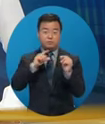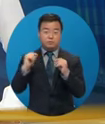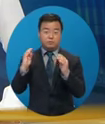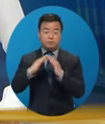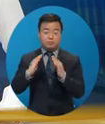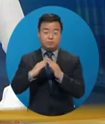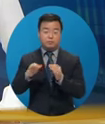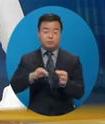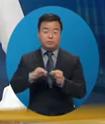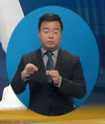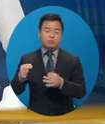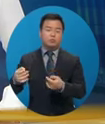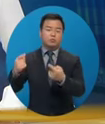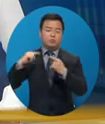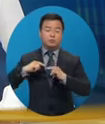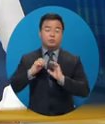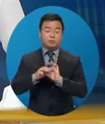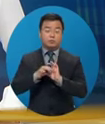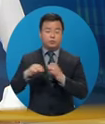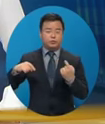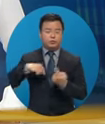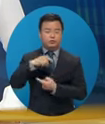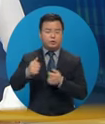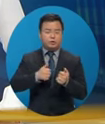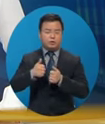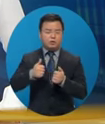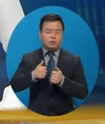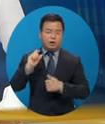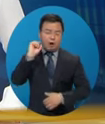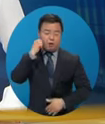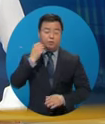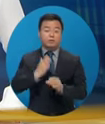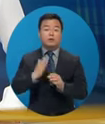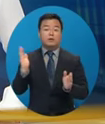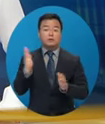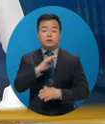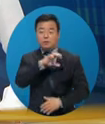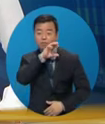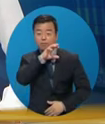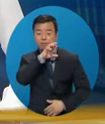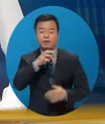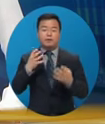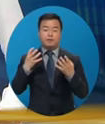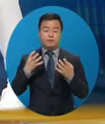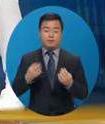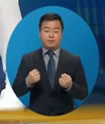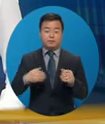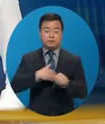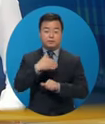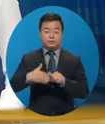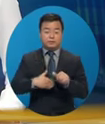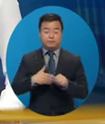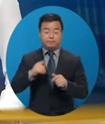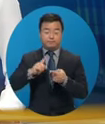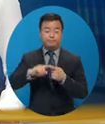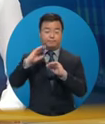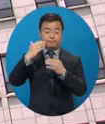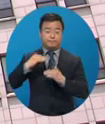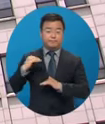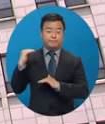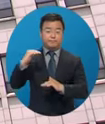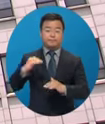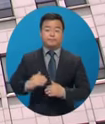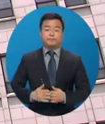운영에 어려움을 겪고 있습니다. 학생들의 불만도 이만저만이 아닌데요. 자세한 내용 이수민 기자가 보도합니다.